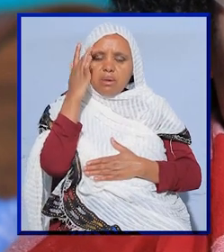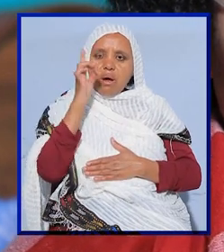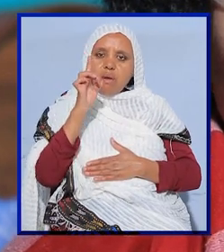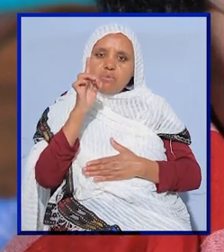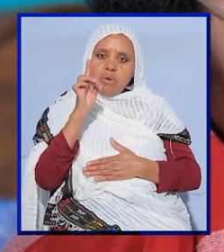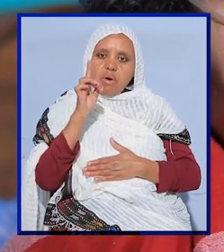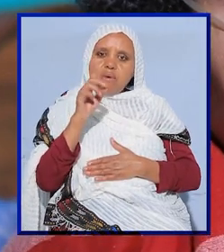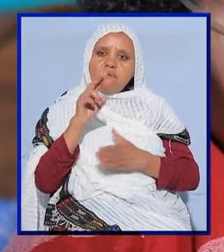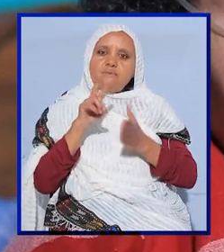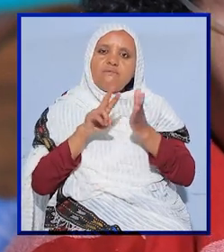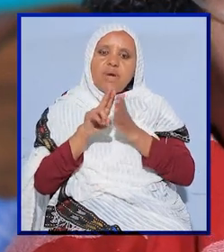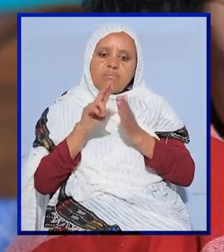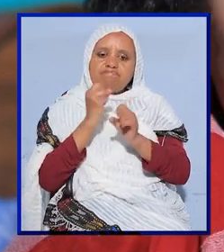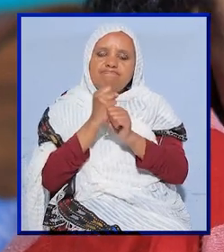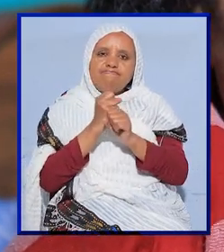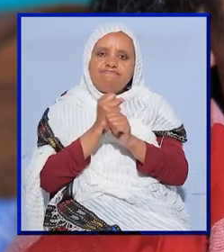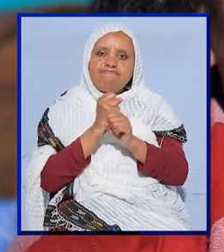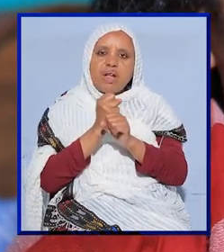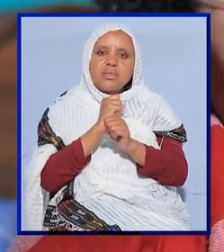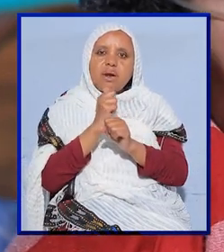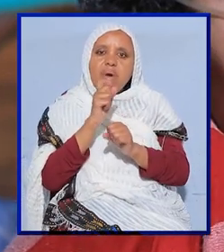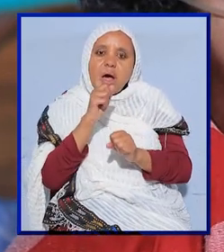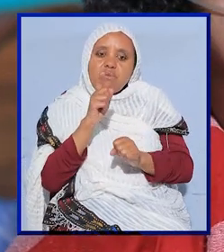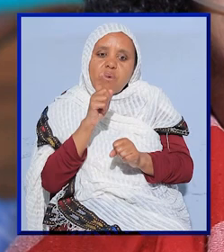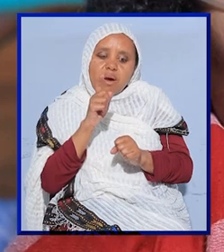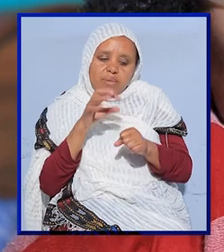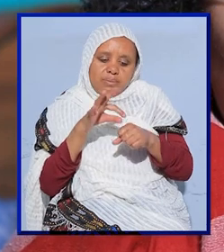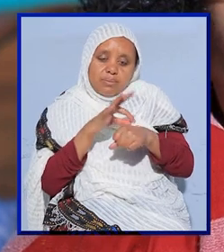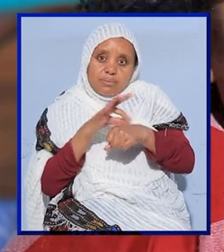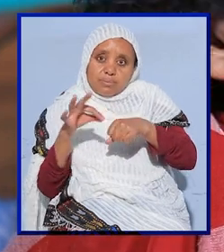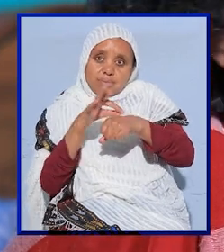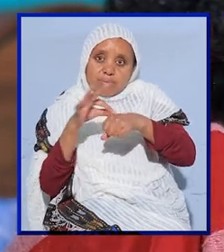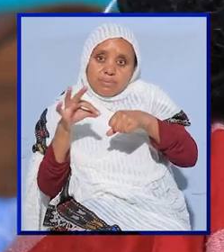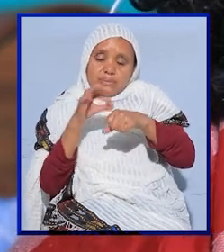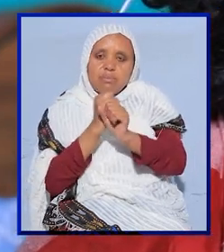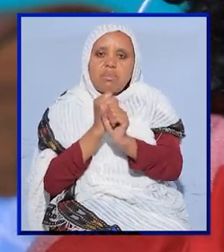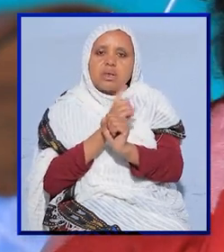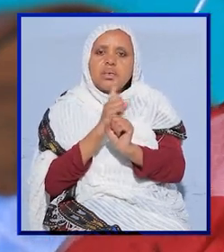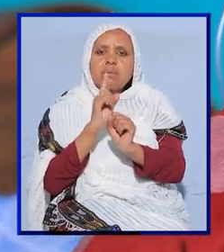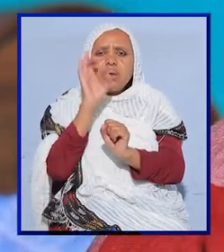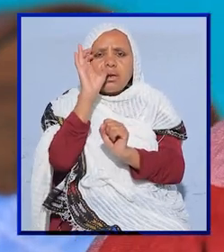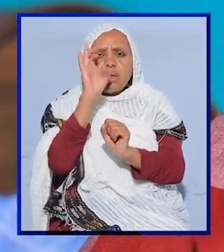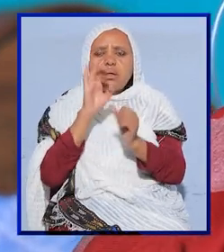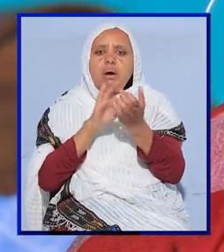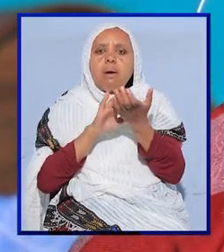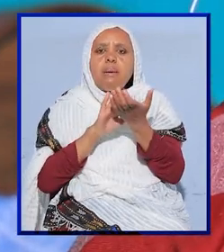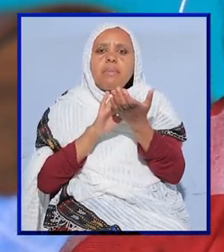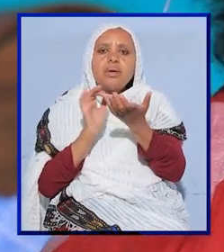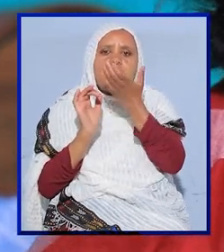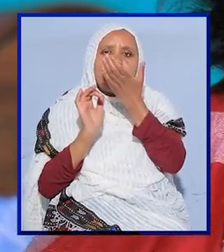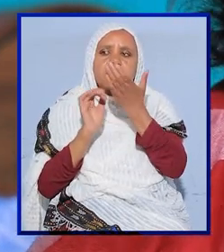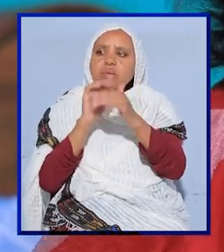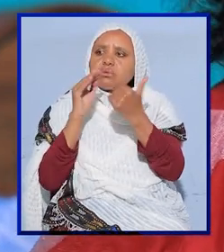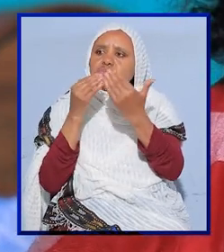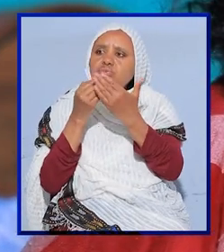አትሰራም። የልቤ አንዷ ቬን አትሰራም። ግዴታ መድኃኒት ነው ብትወስደው። እነዚህን